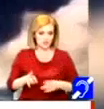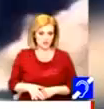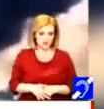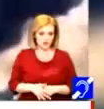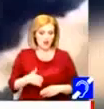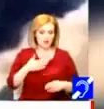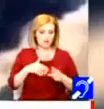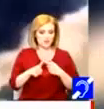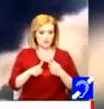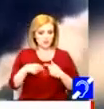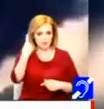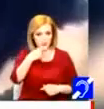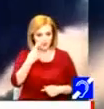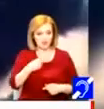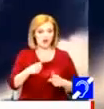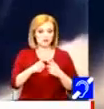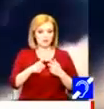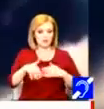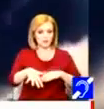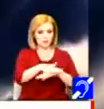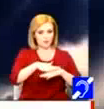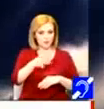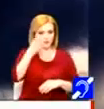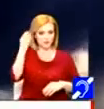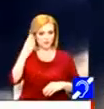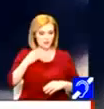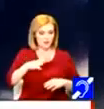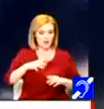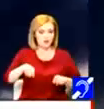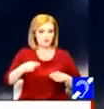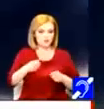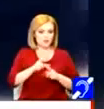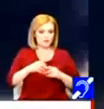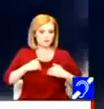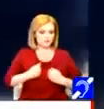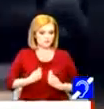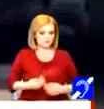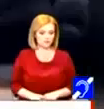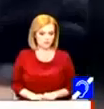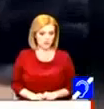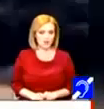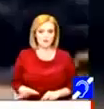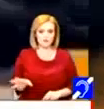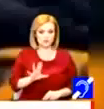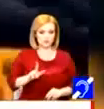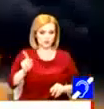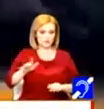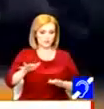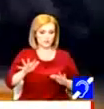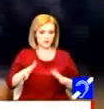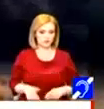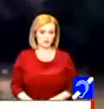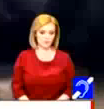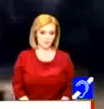Republicii Moldova și în numele meu personal, exprim profundul regret și solidaritate față de președintele Federației Ruse și față de întregul popor